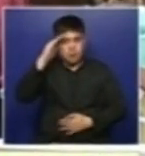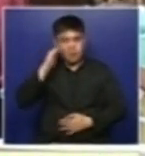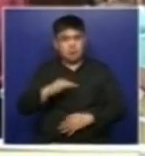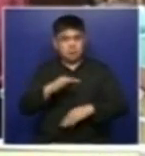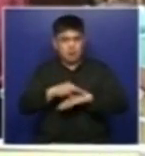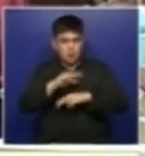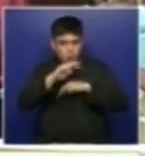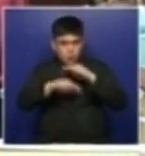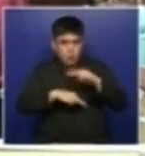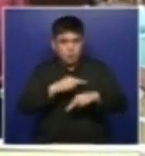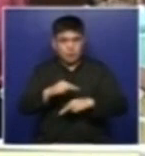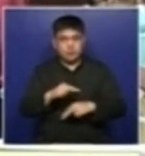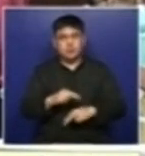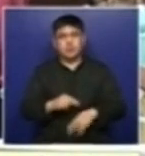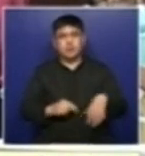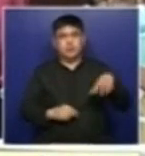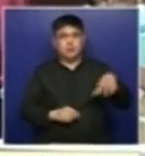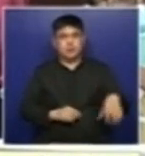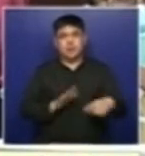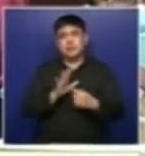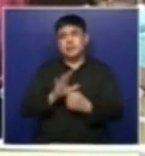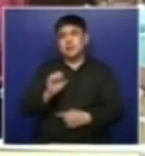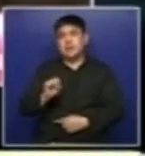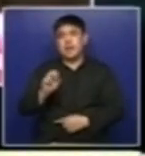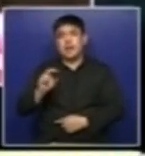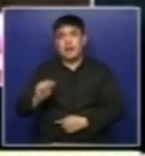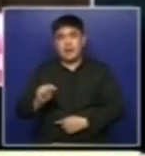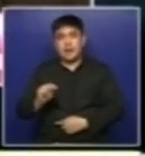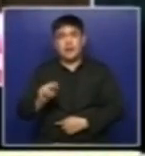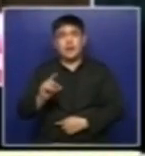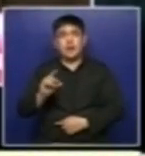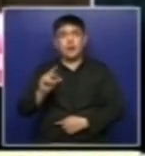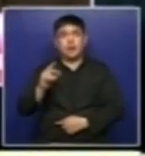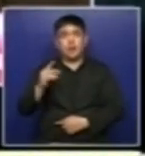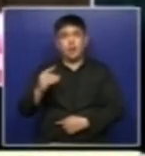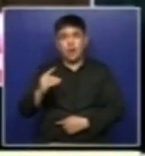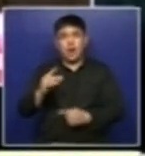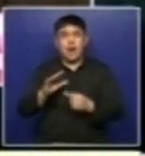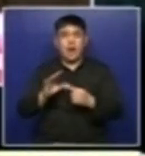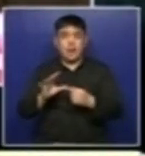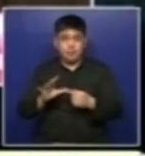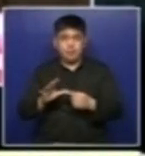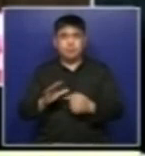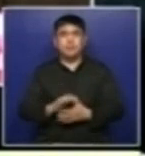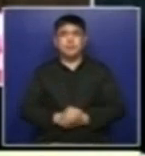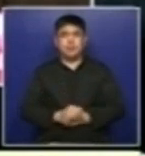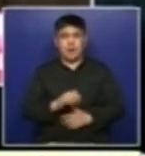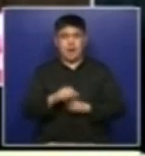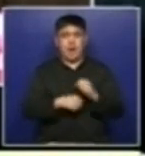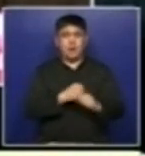นสอนอแสมดำอยู่ในกรุงเทพนะครับเหลือเขาเรียกกันว่าสารวัตรแม็กอายุ32